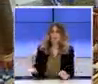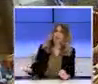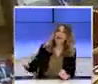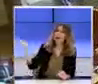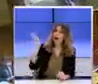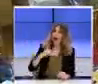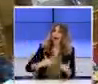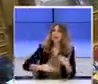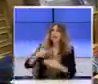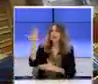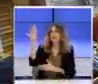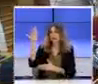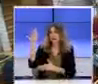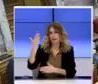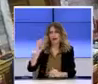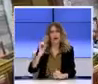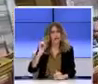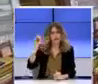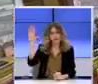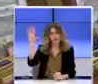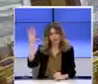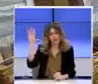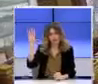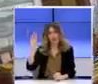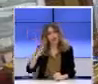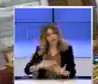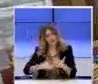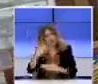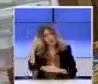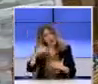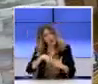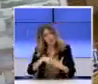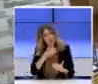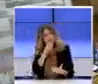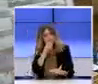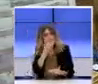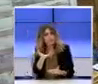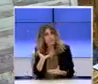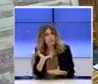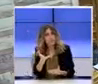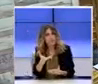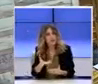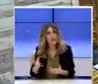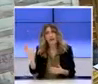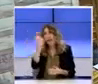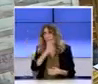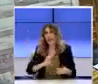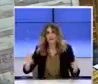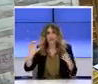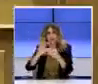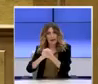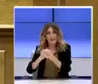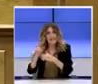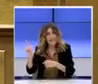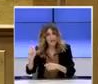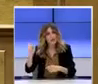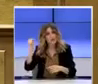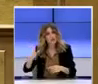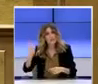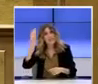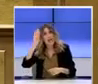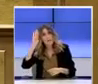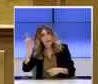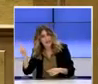έφτασαν να αποκαλύπτουν ότι η Ελλάδα ξεπέρασε το μέσο όρο της Ευρωπαϊκής Ένωσης και των ΗΠΑ